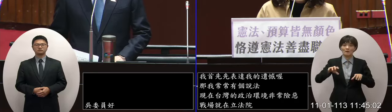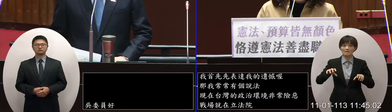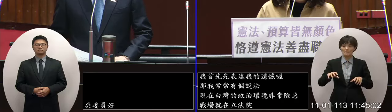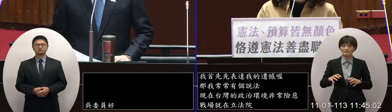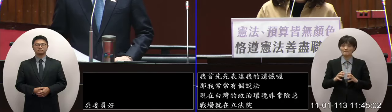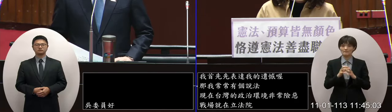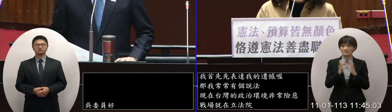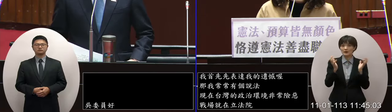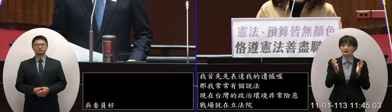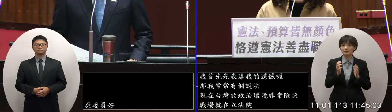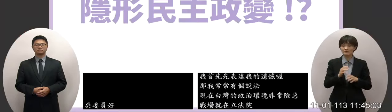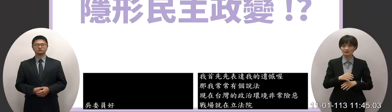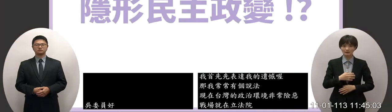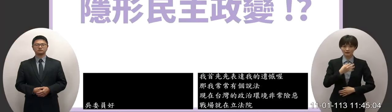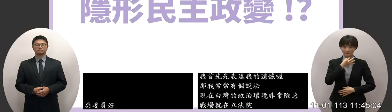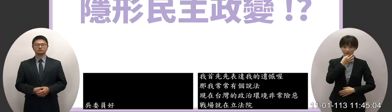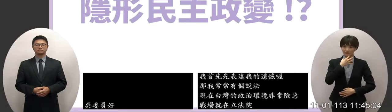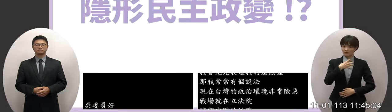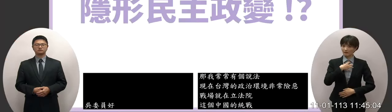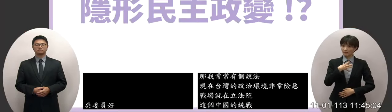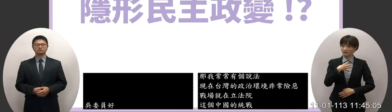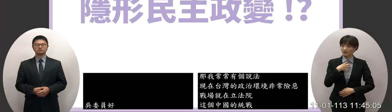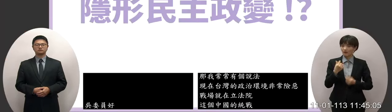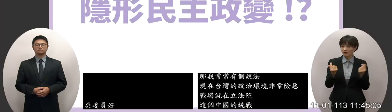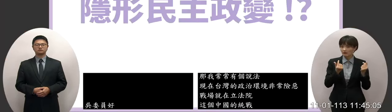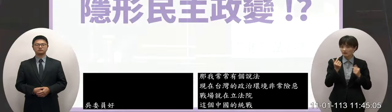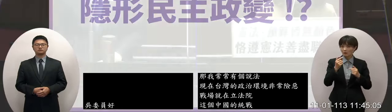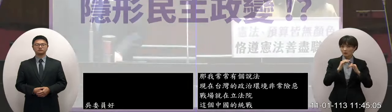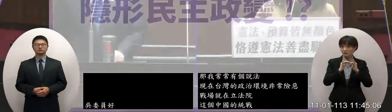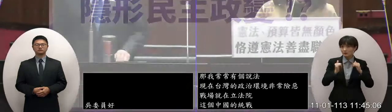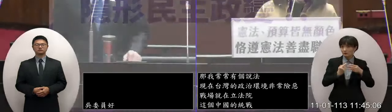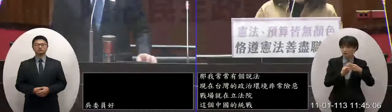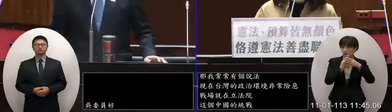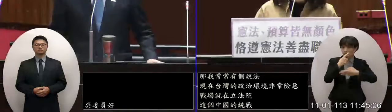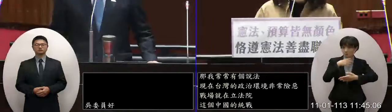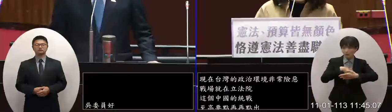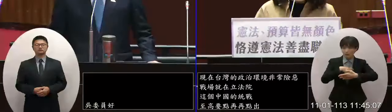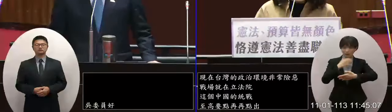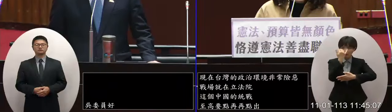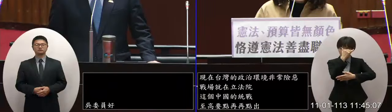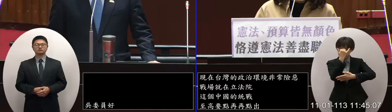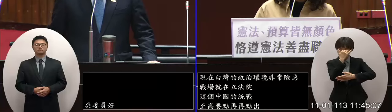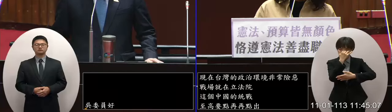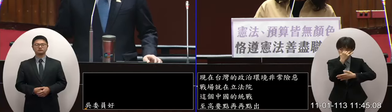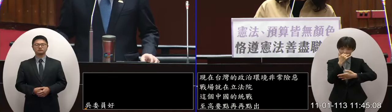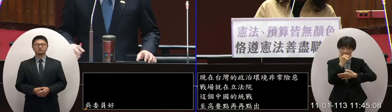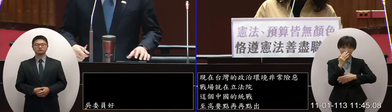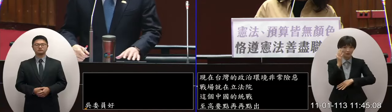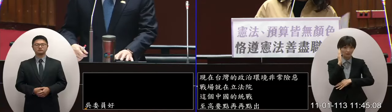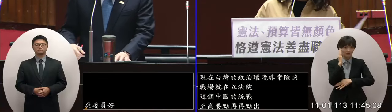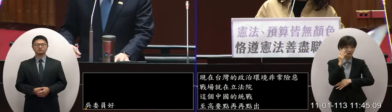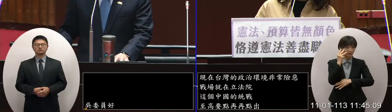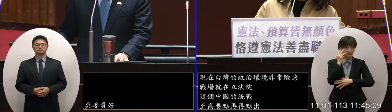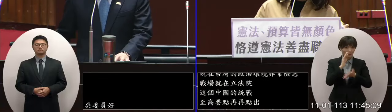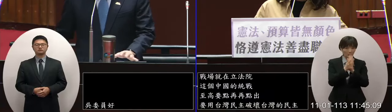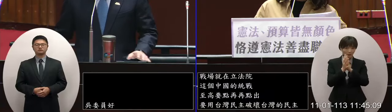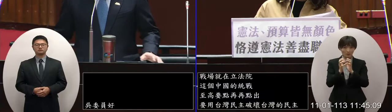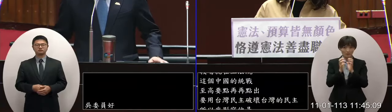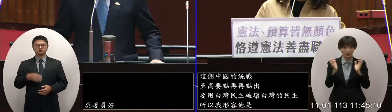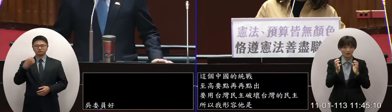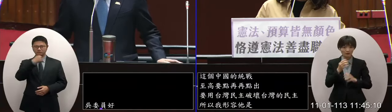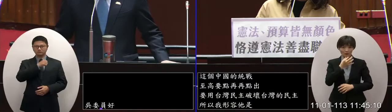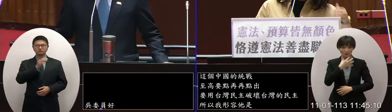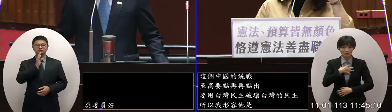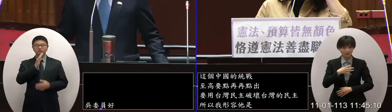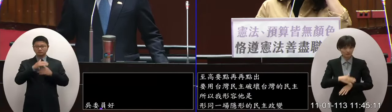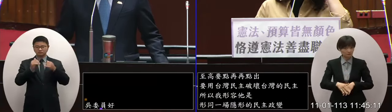同一场隐形的民主政变。院长，你同意我的观点吗？ 台湾是一个民